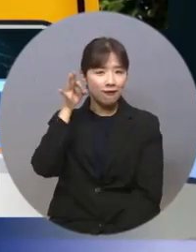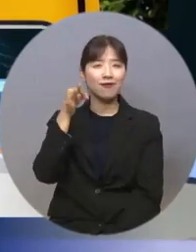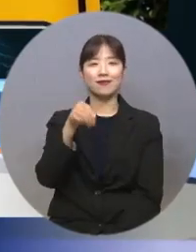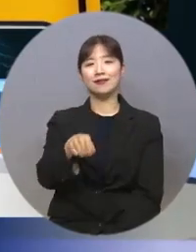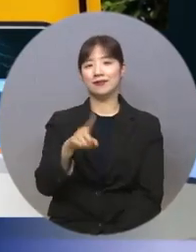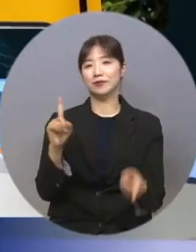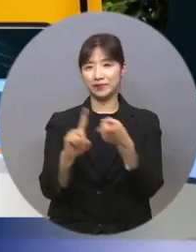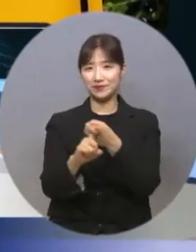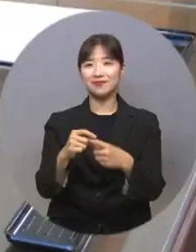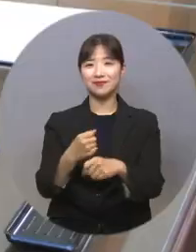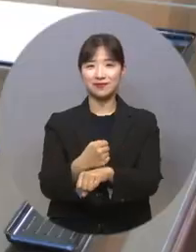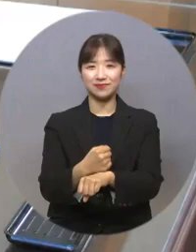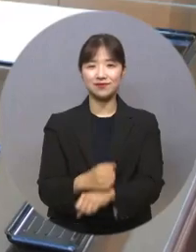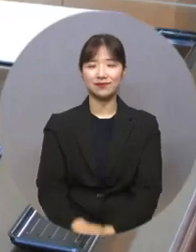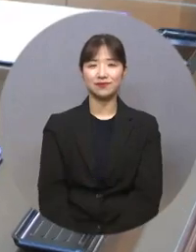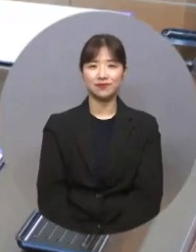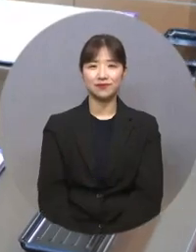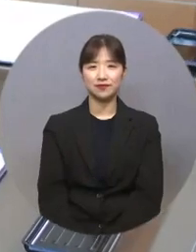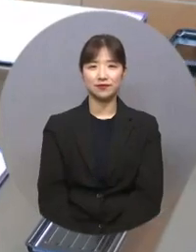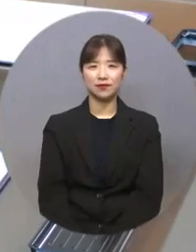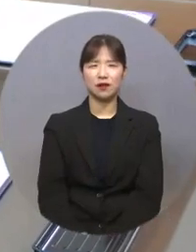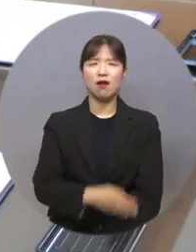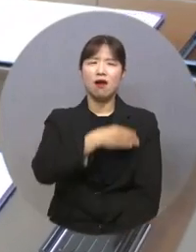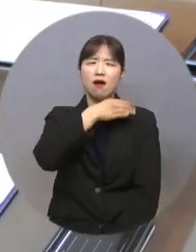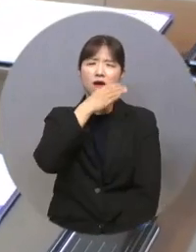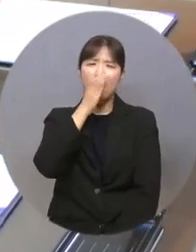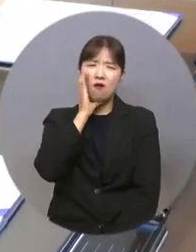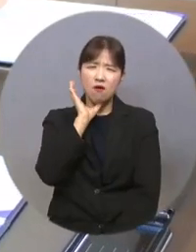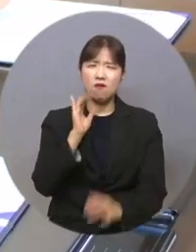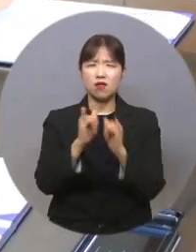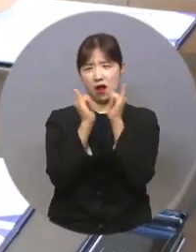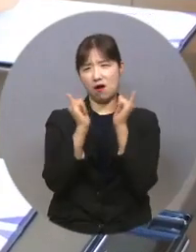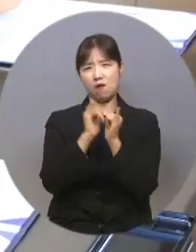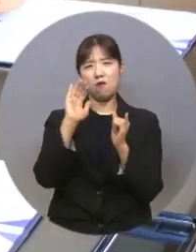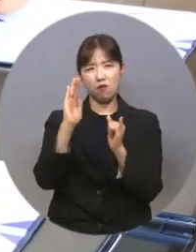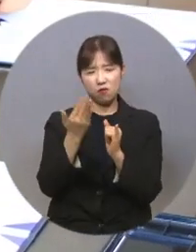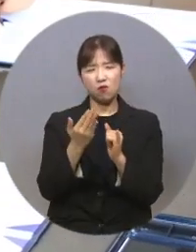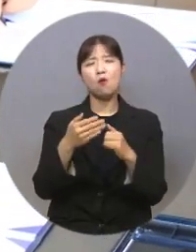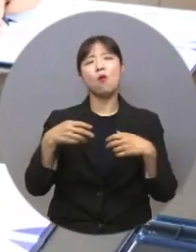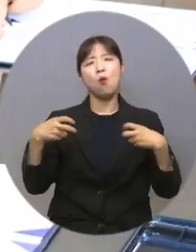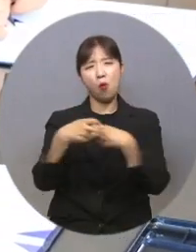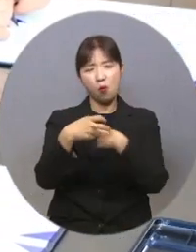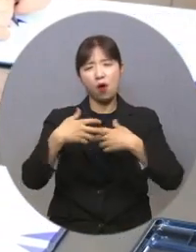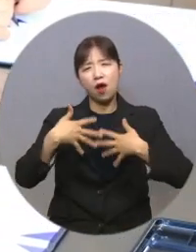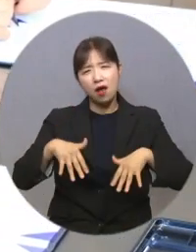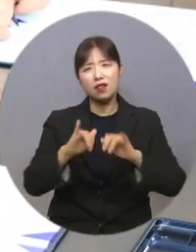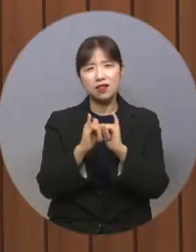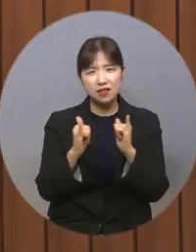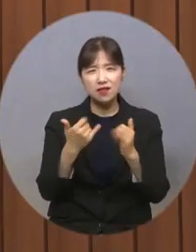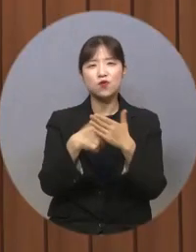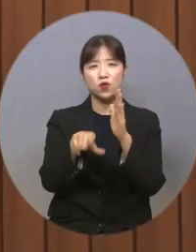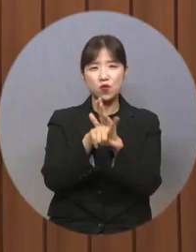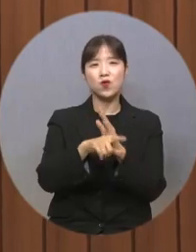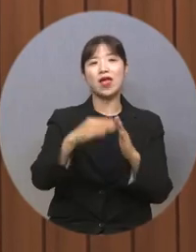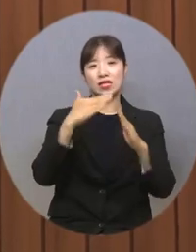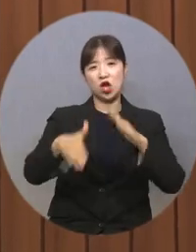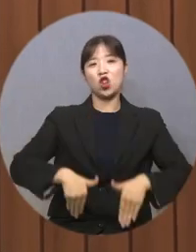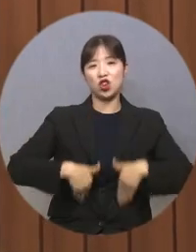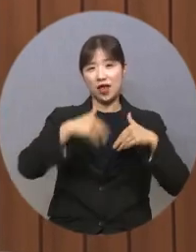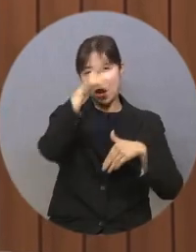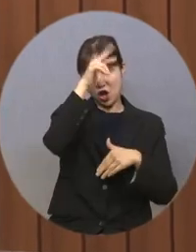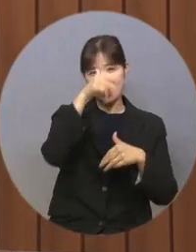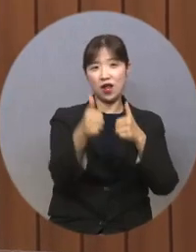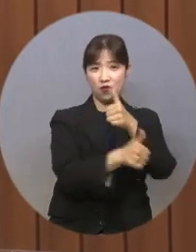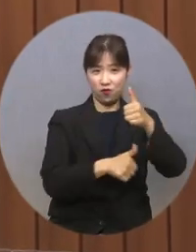전합니다 초고령 사회 를 맞아 교통약자를 위해 전남 자체 경찰 위원회가 네비게이션